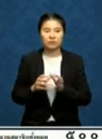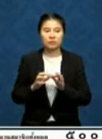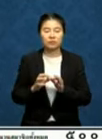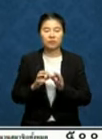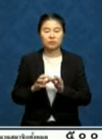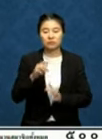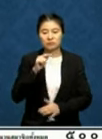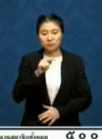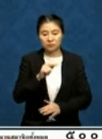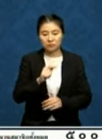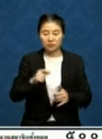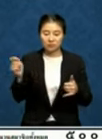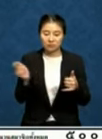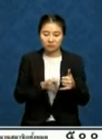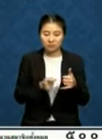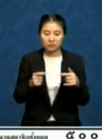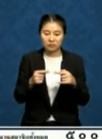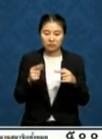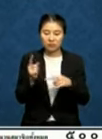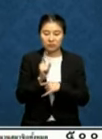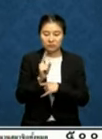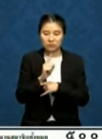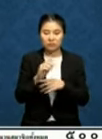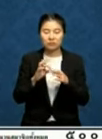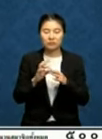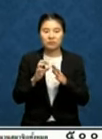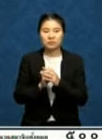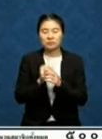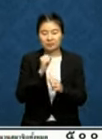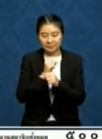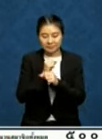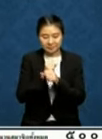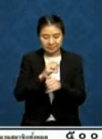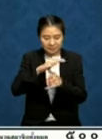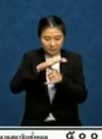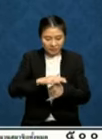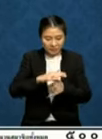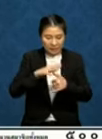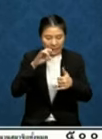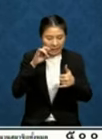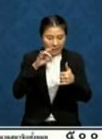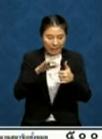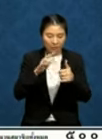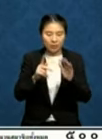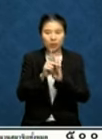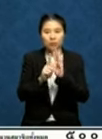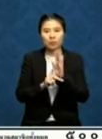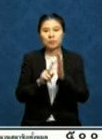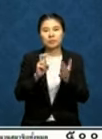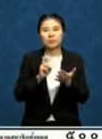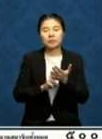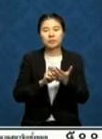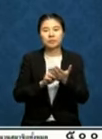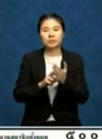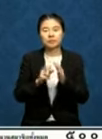การสั่งสอนเคี่ยนตีไปจนถึงการทารุณกรรมโหดร้ายโดยมีกฎหมายรองรับ ให้กระทำได้ค่ะบุคคลย่อมมี